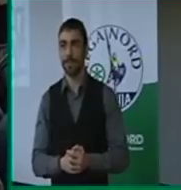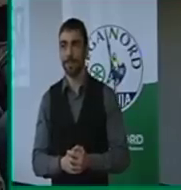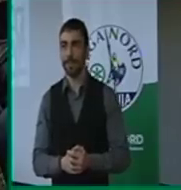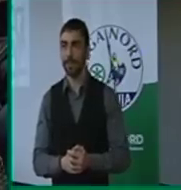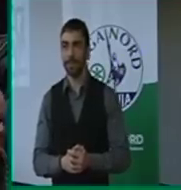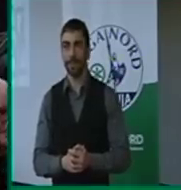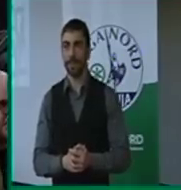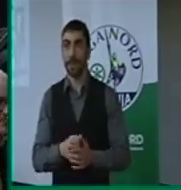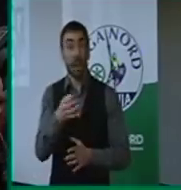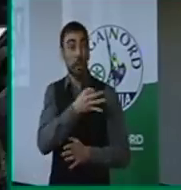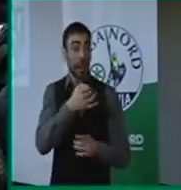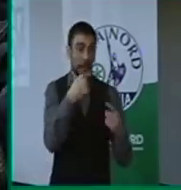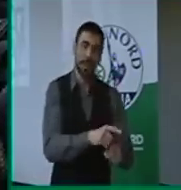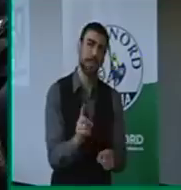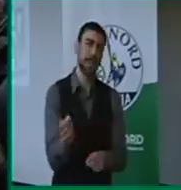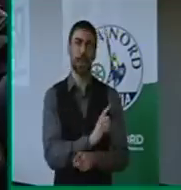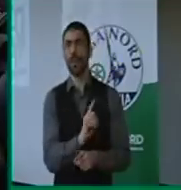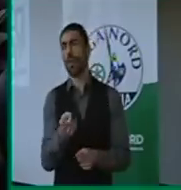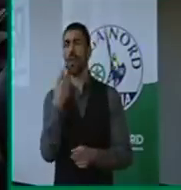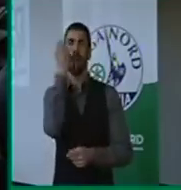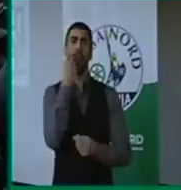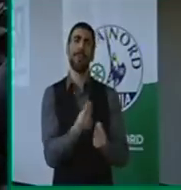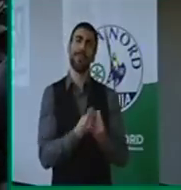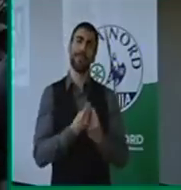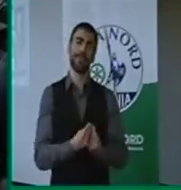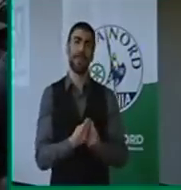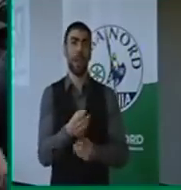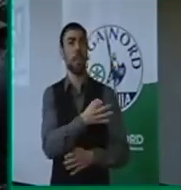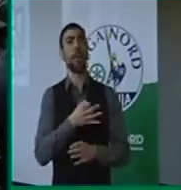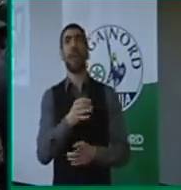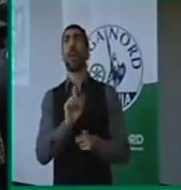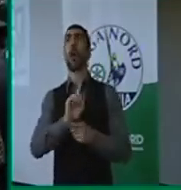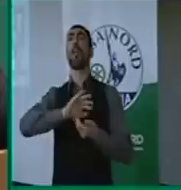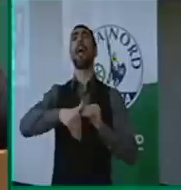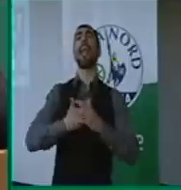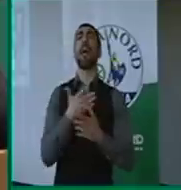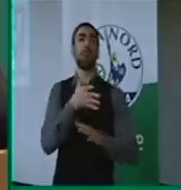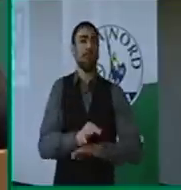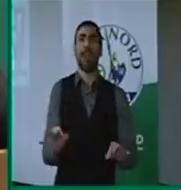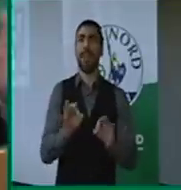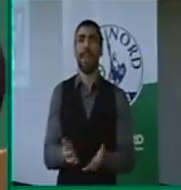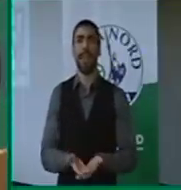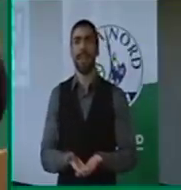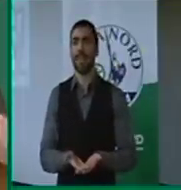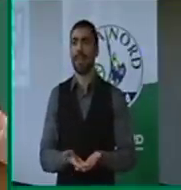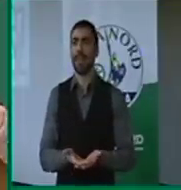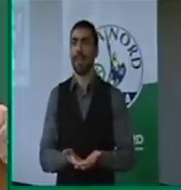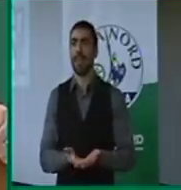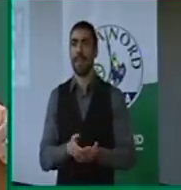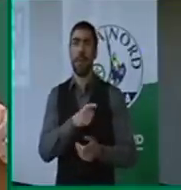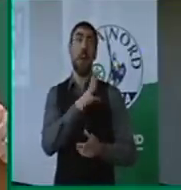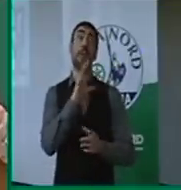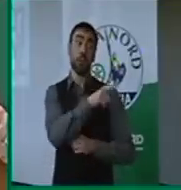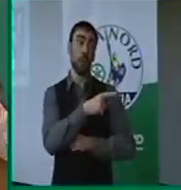non è quella moneta lì cosa pensi la moneta è una roba neutra non c'entra nulla sarà che tu sei